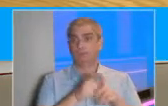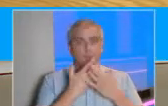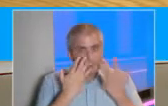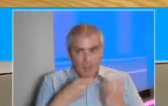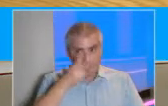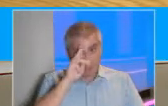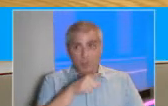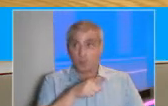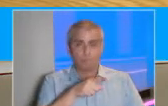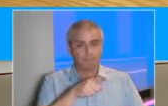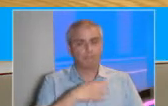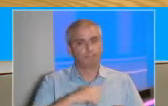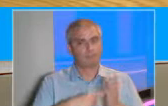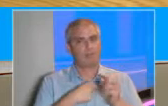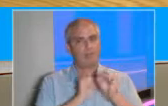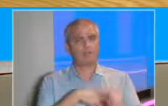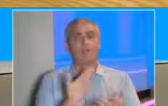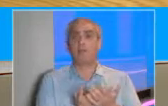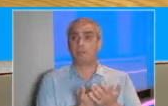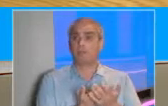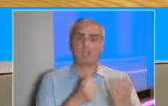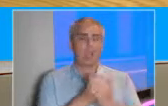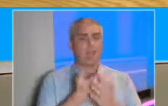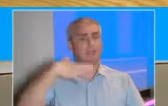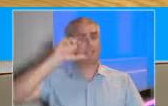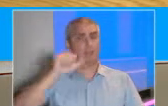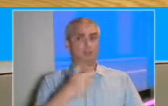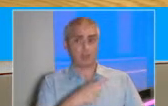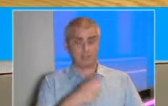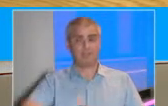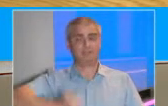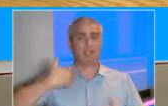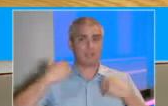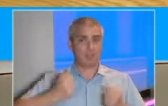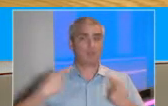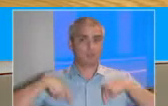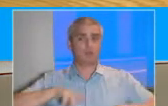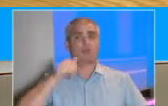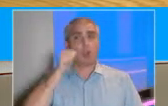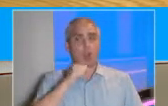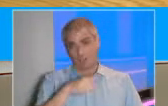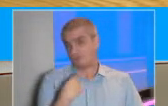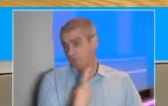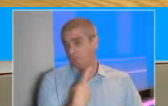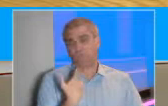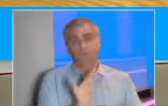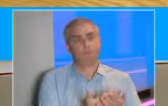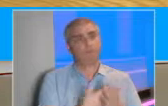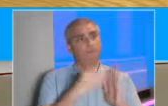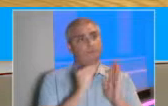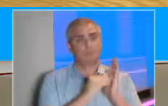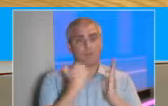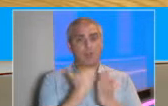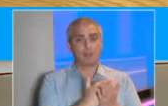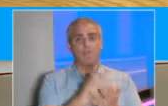כי הליכוד מתכוונים לתמוך בהצעה עד לקריאה הראשונה. שר הביטחון ויושב ראש כחול לבן מצידו הציב אולטימטום לנתניהו